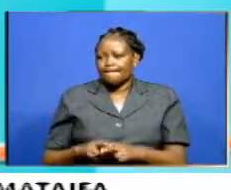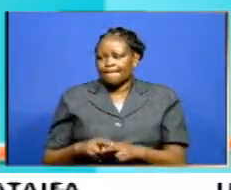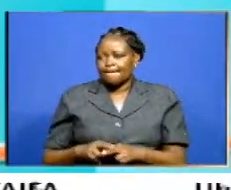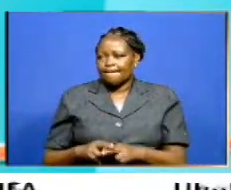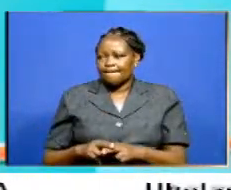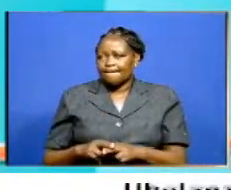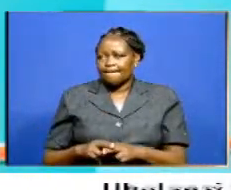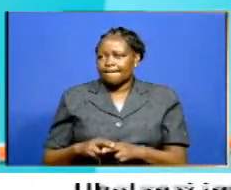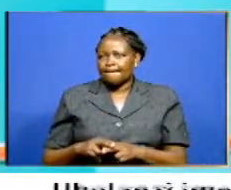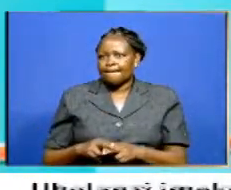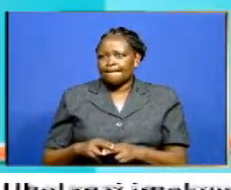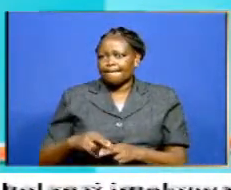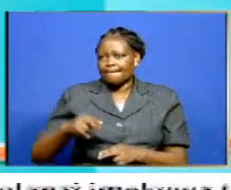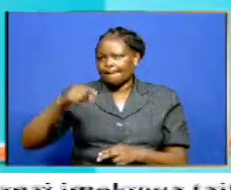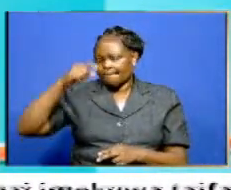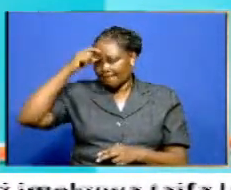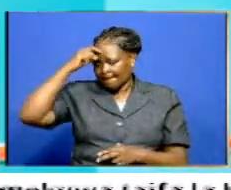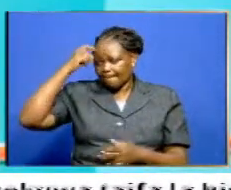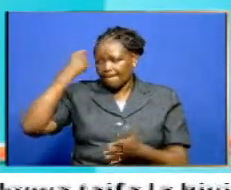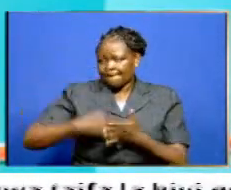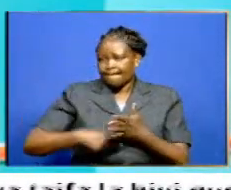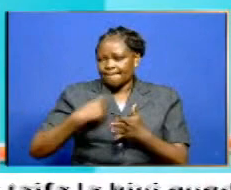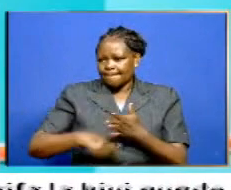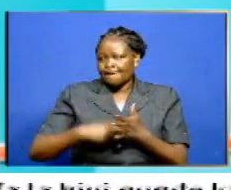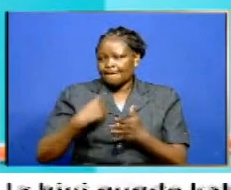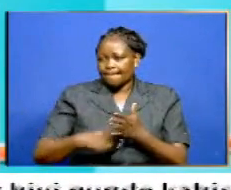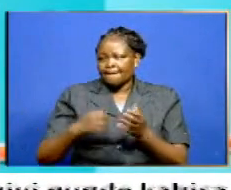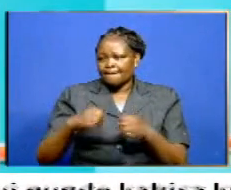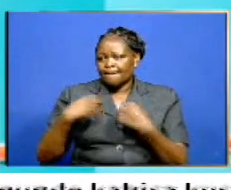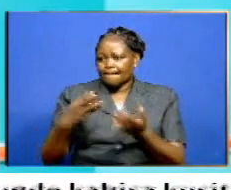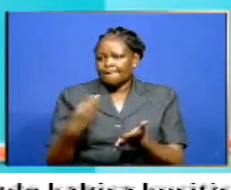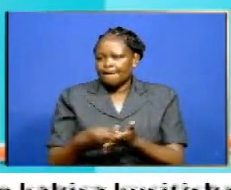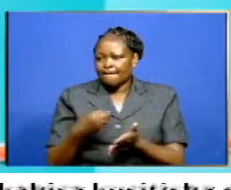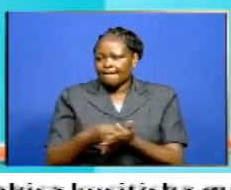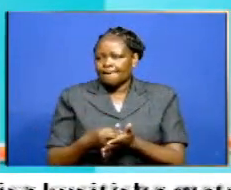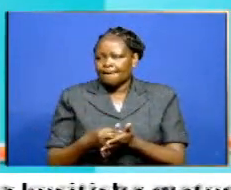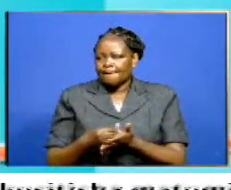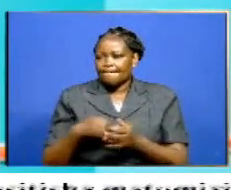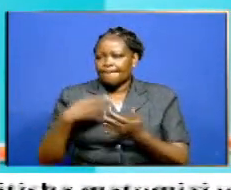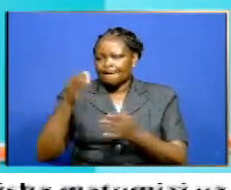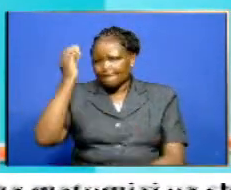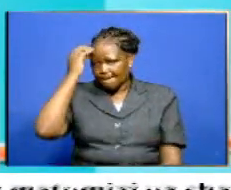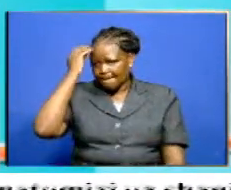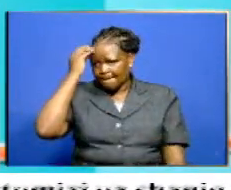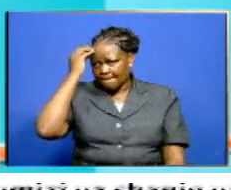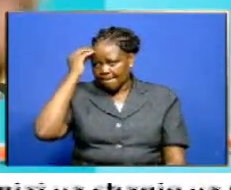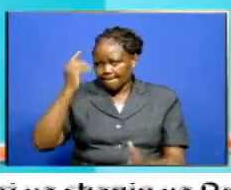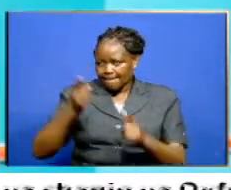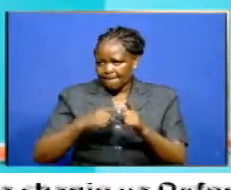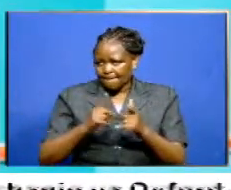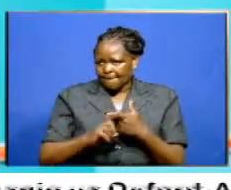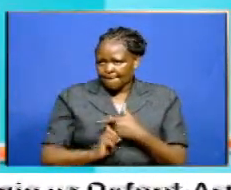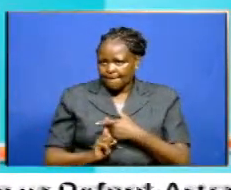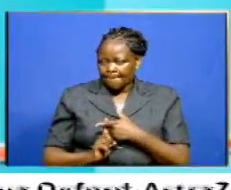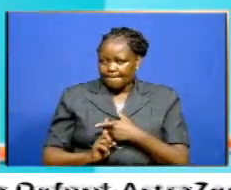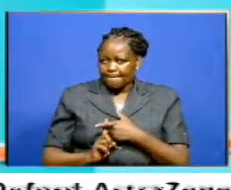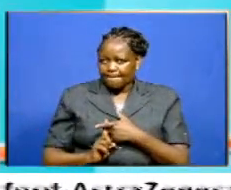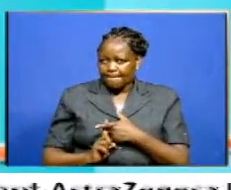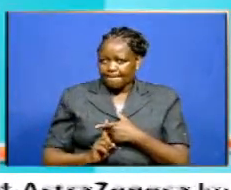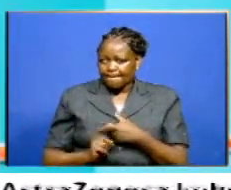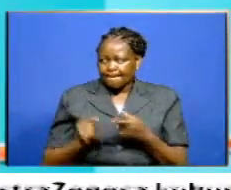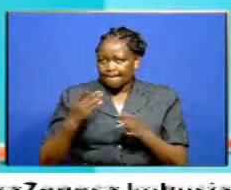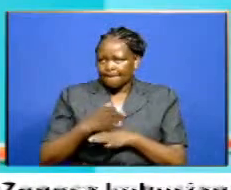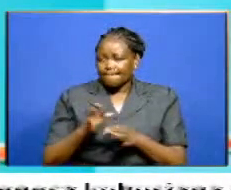ama government capitation ile wanapewa zile pesa ndio waweze kupatia wanafunzi. Na over